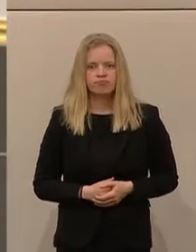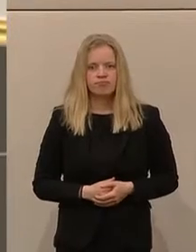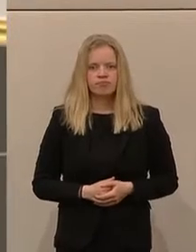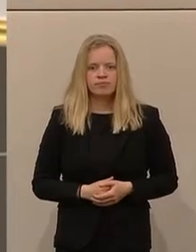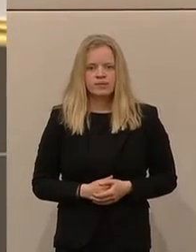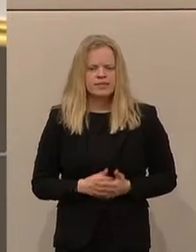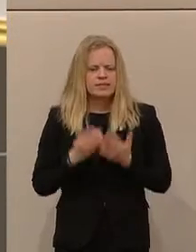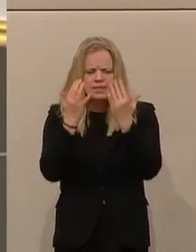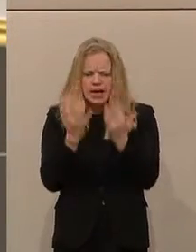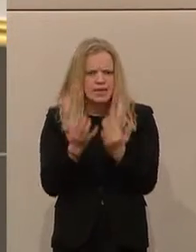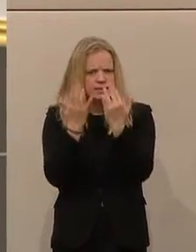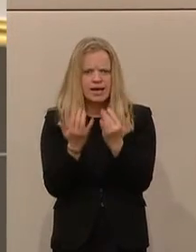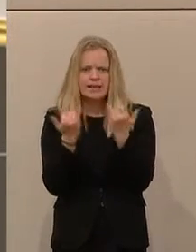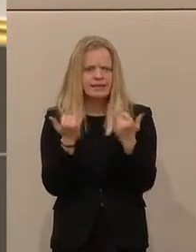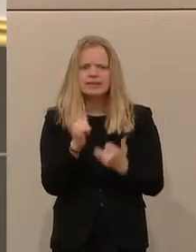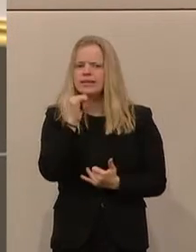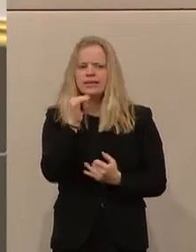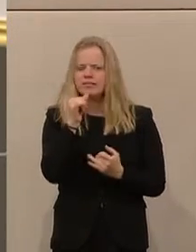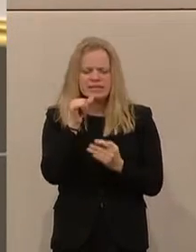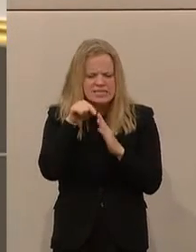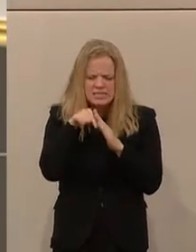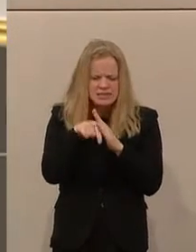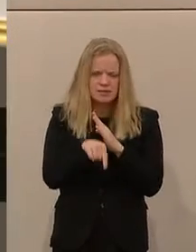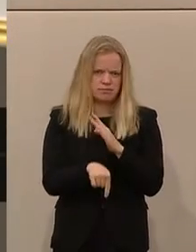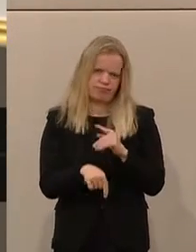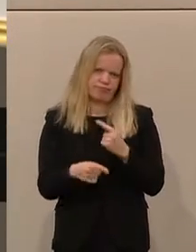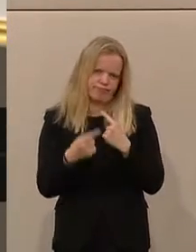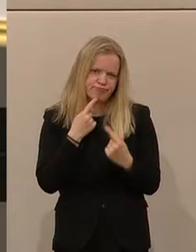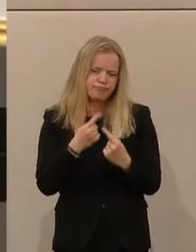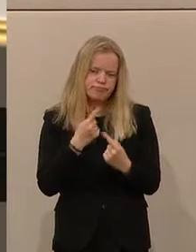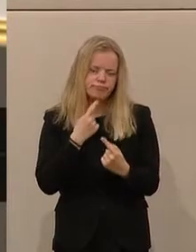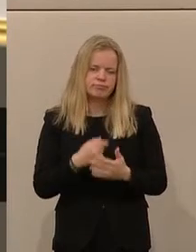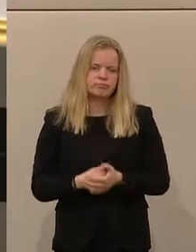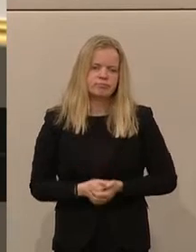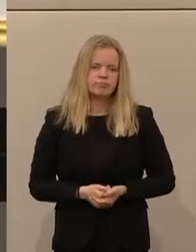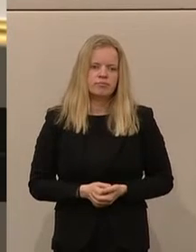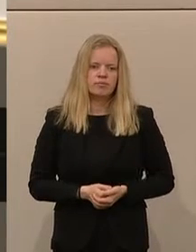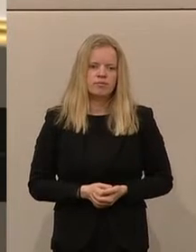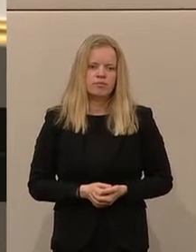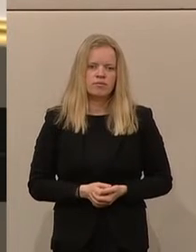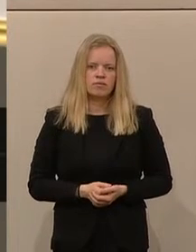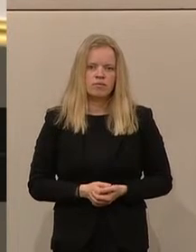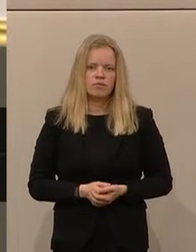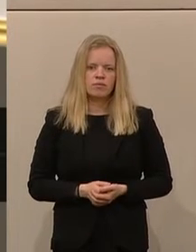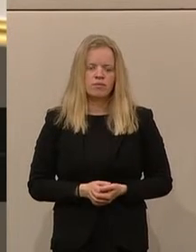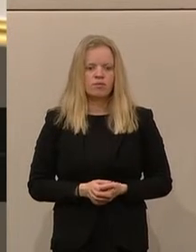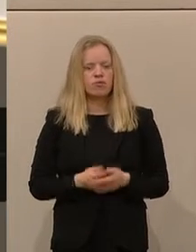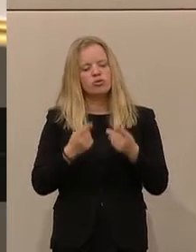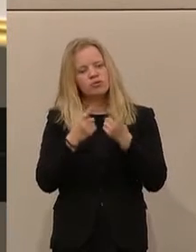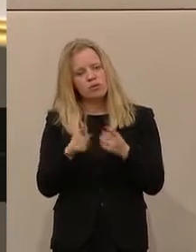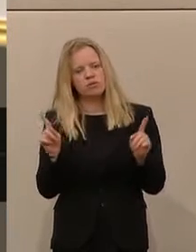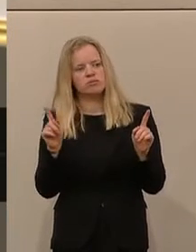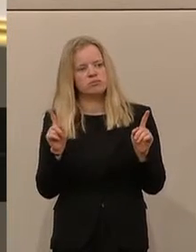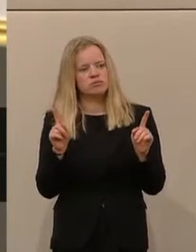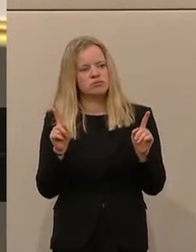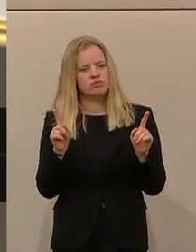das Ziffernwerk, das budgetmäßig zugrunde liegt, einzugehen, sondern auf die sehr wertvollen